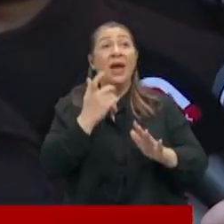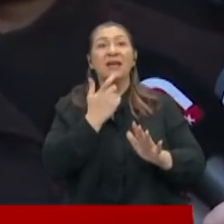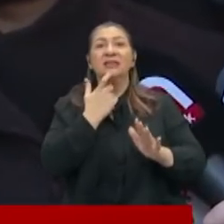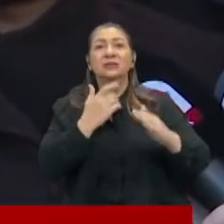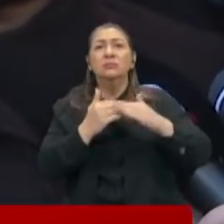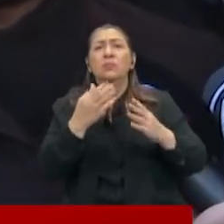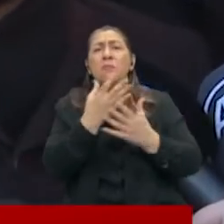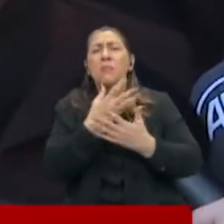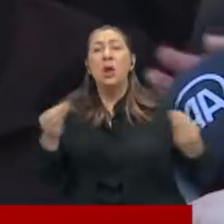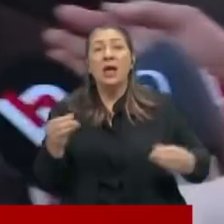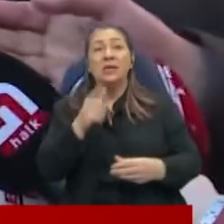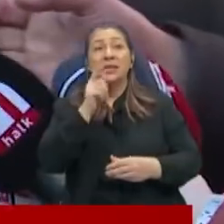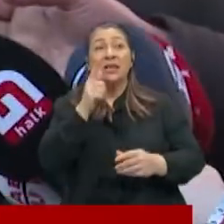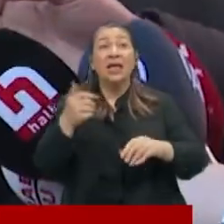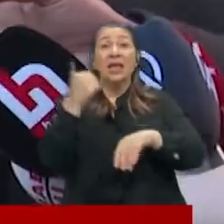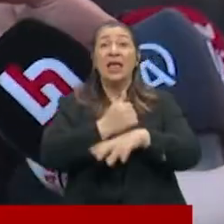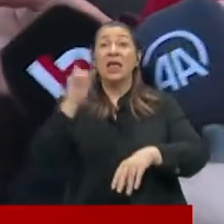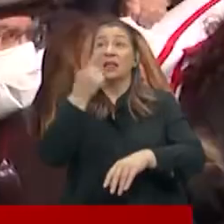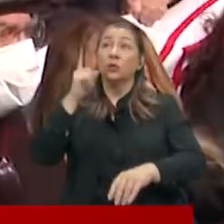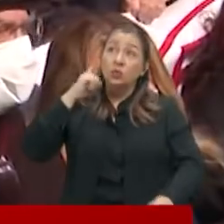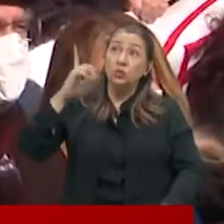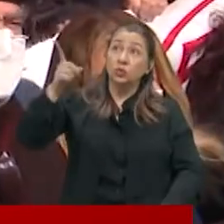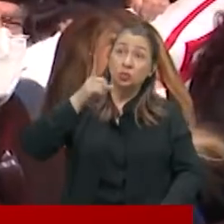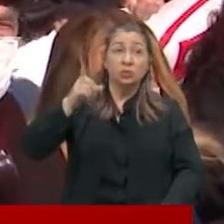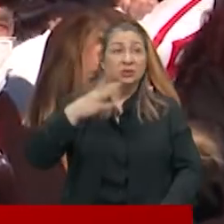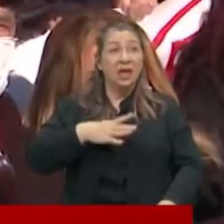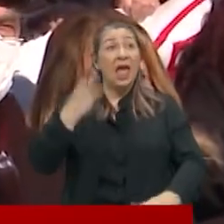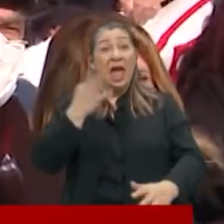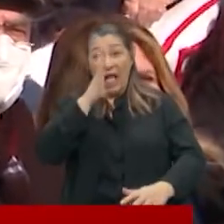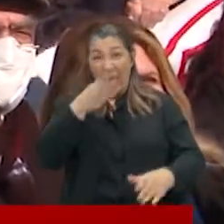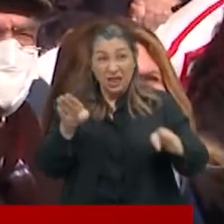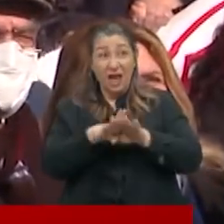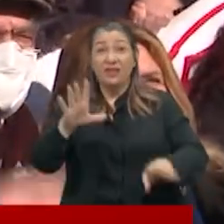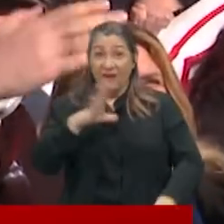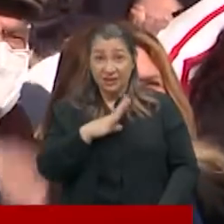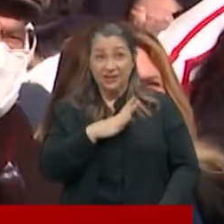takılan milyonlar sesini iktidara duyurmaya çalıştı. Eğer adalet varsa,